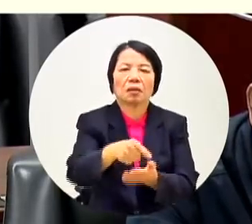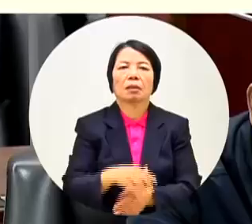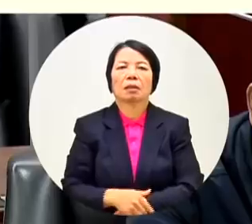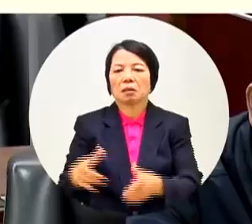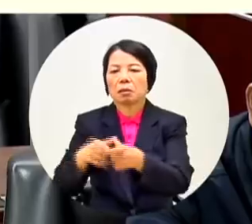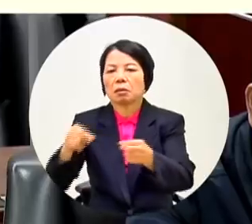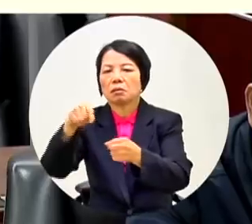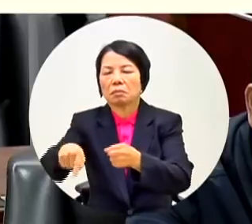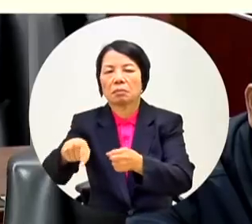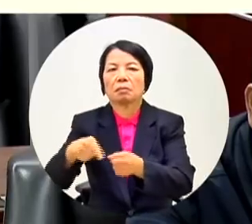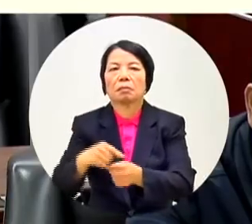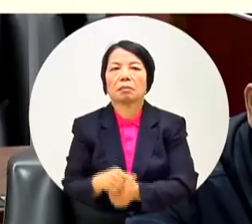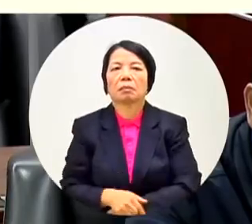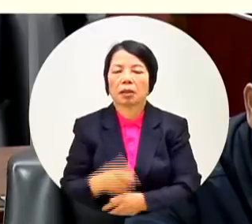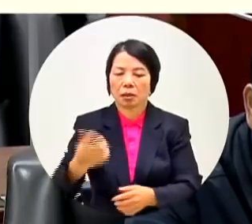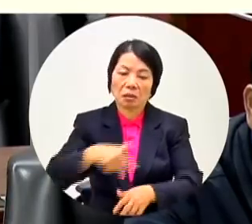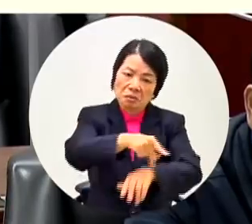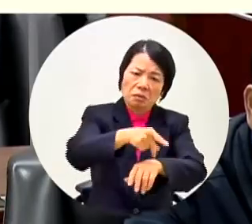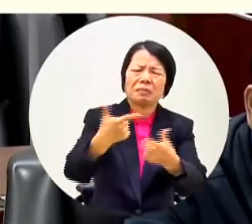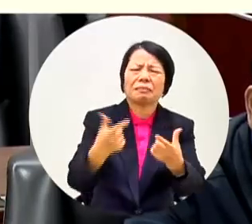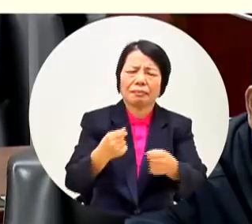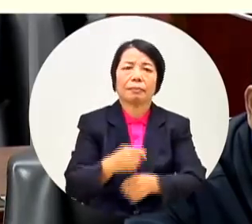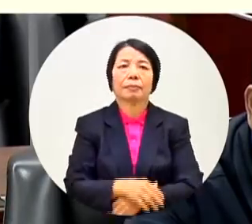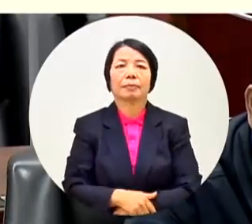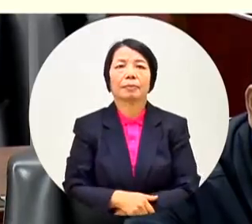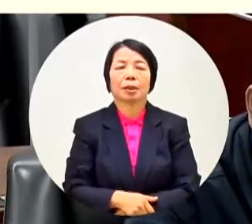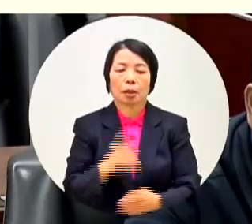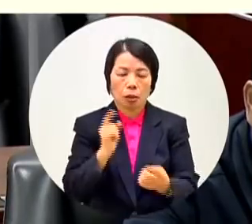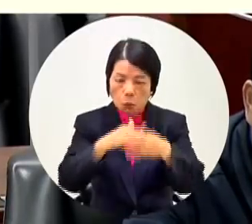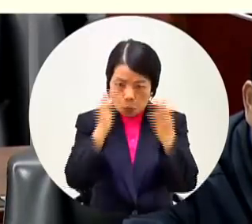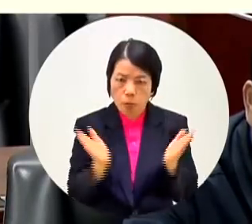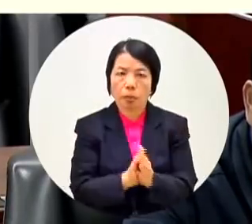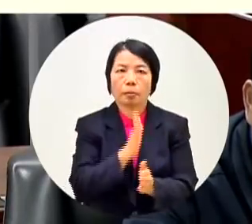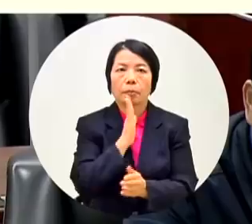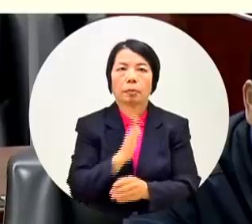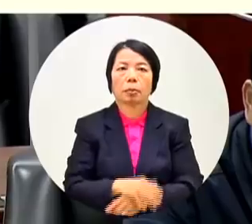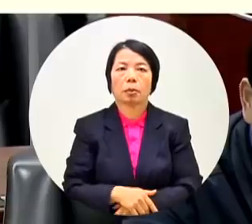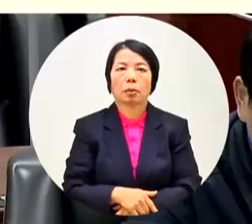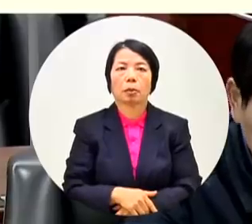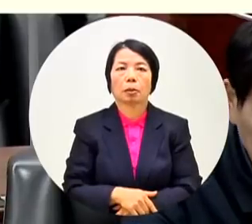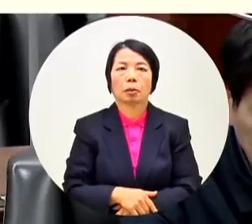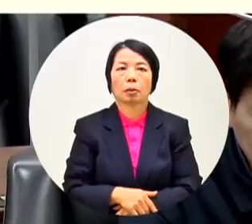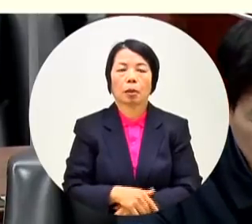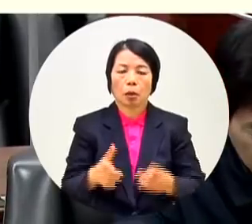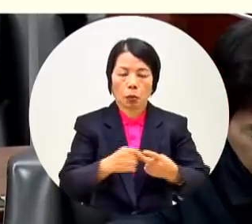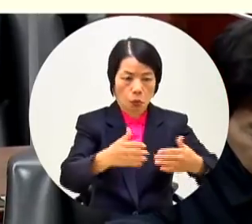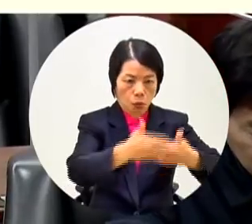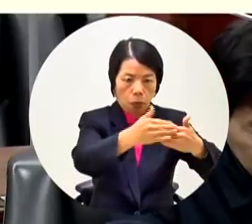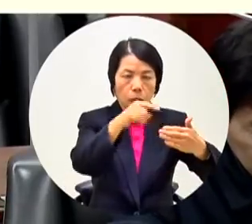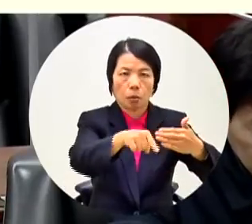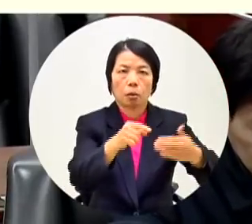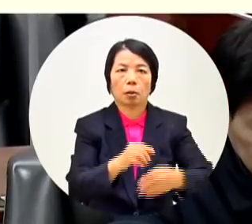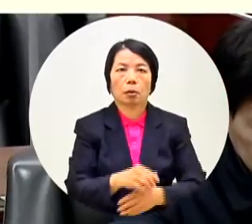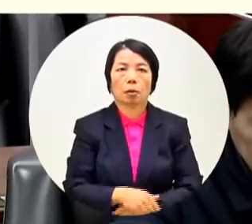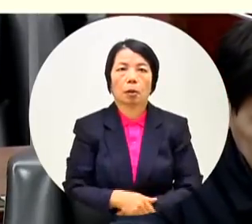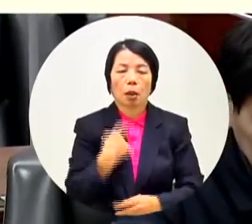嘛，差不多安尼。所以讲，咱整体呢，哦，咱含中国大陆，我感觉迄是咱足好的市场。